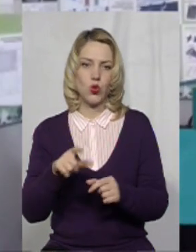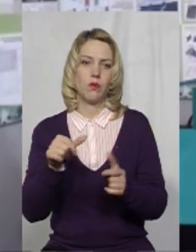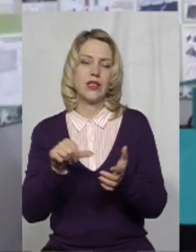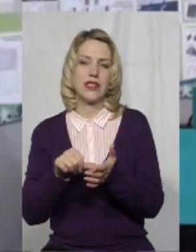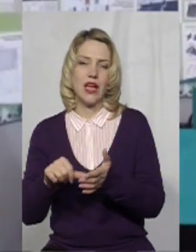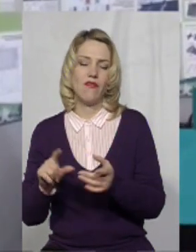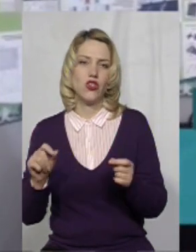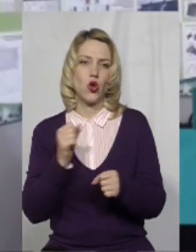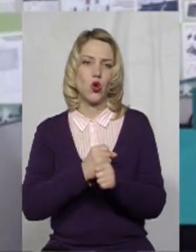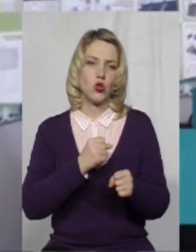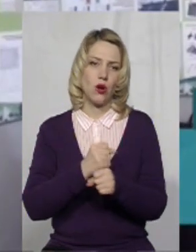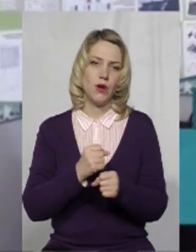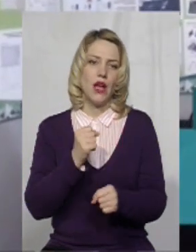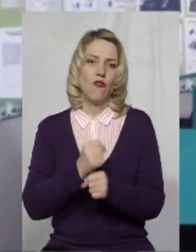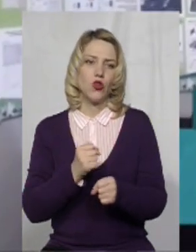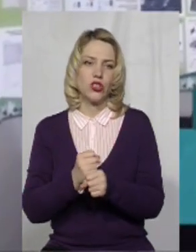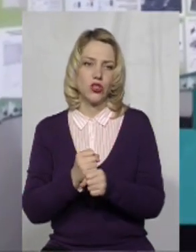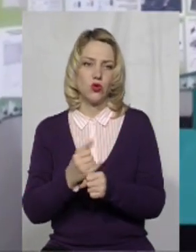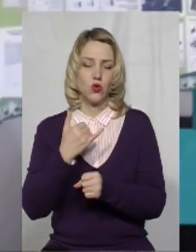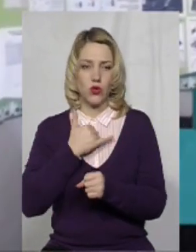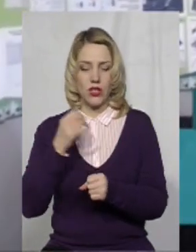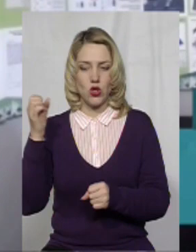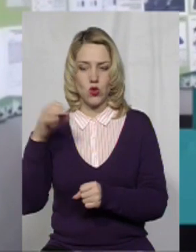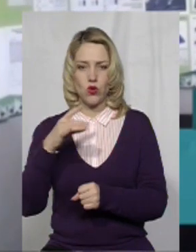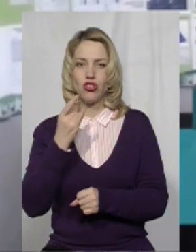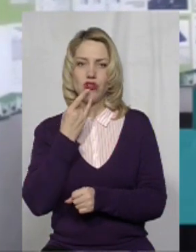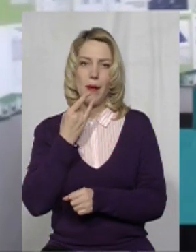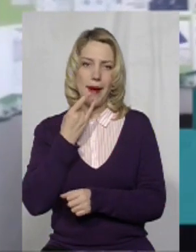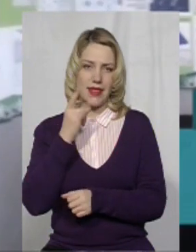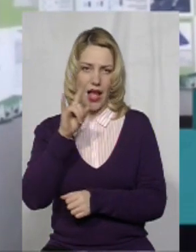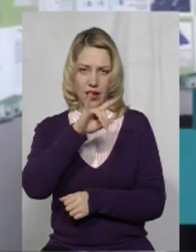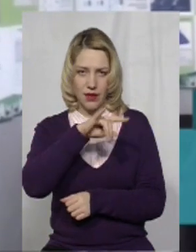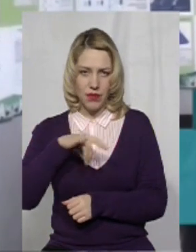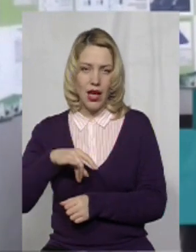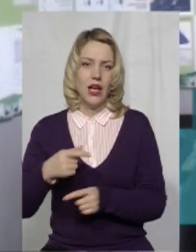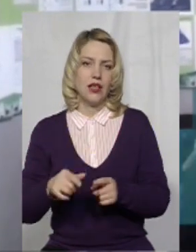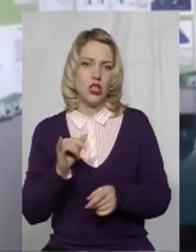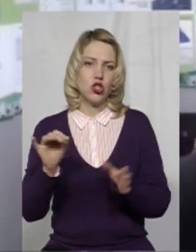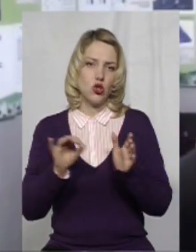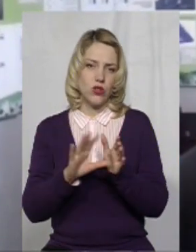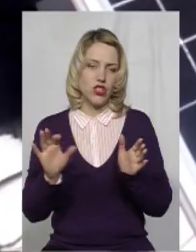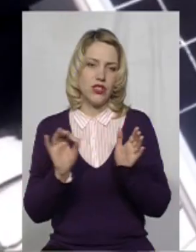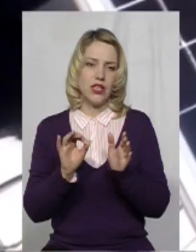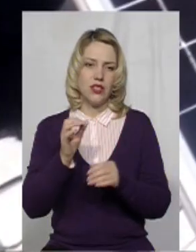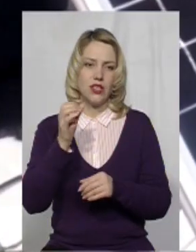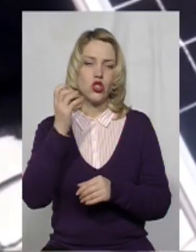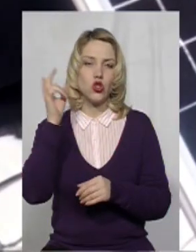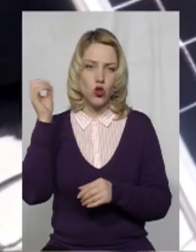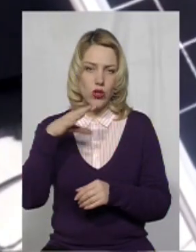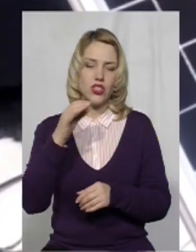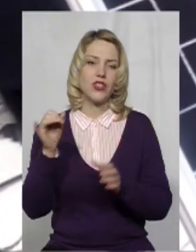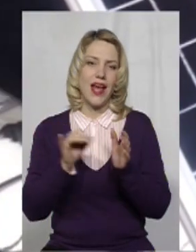розроблені і функціонують у нас сонячні панелі, сонячні електростанції.